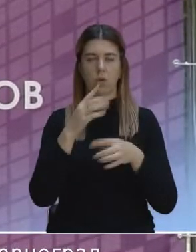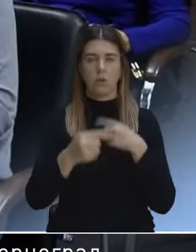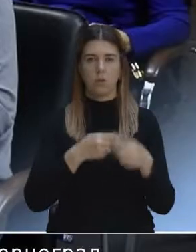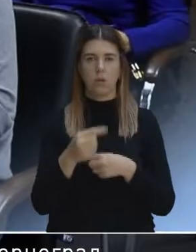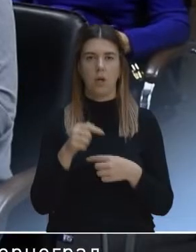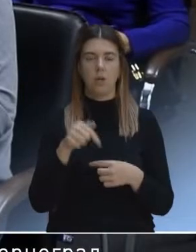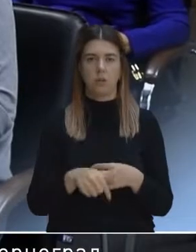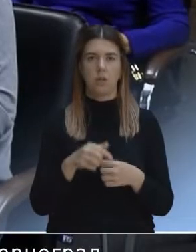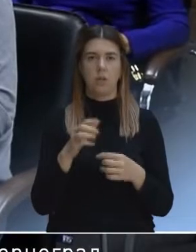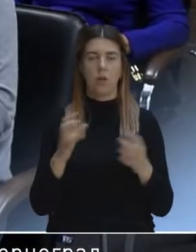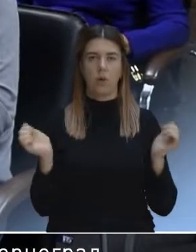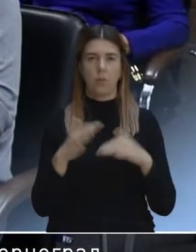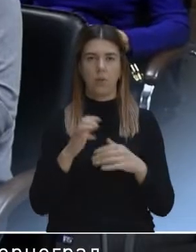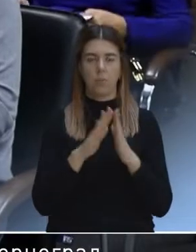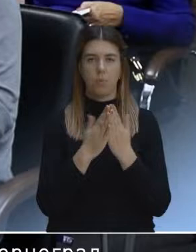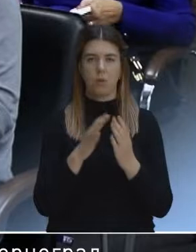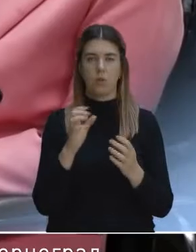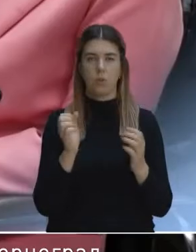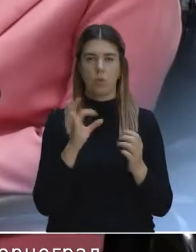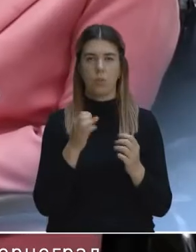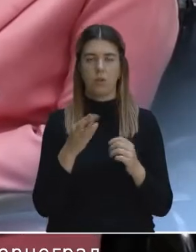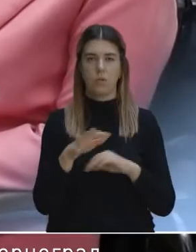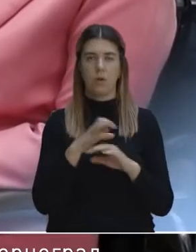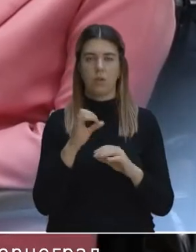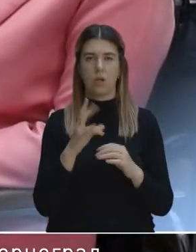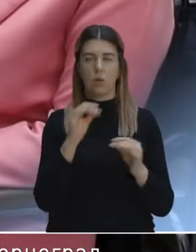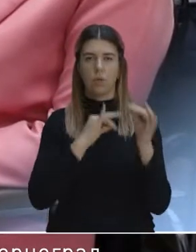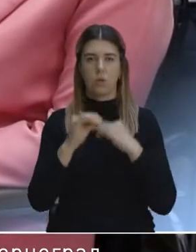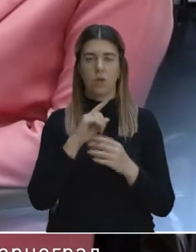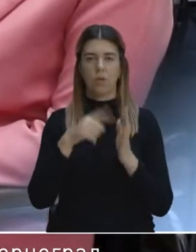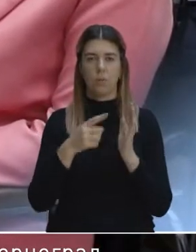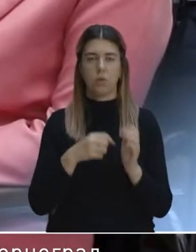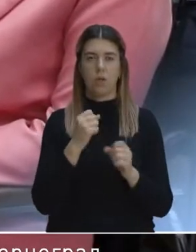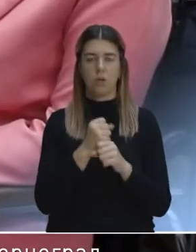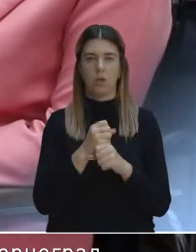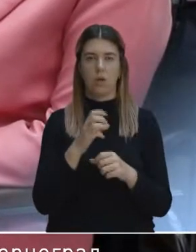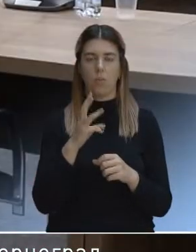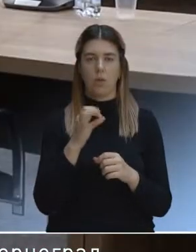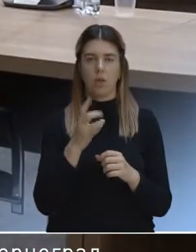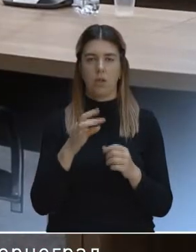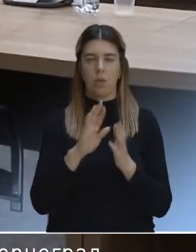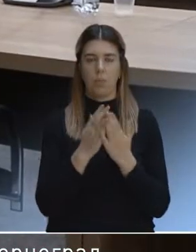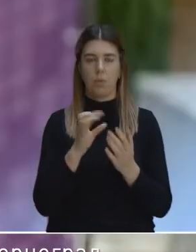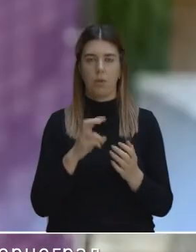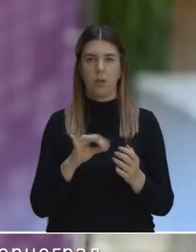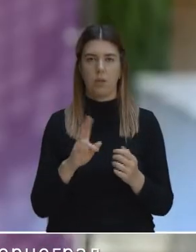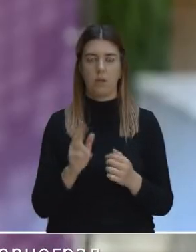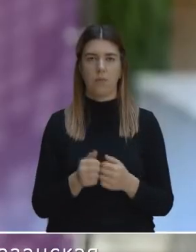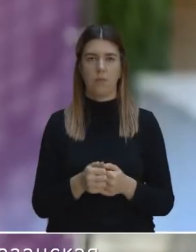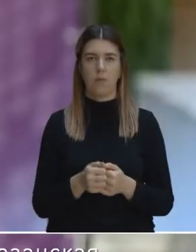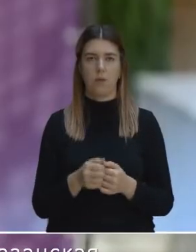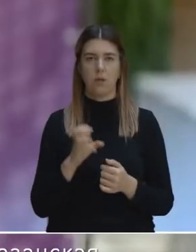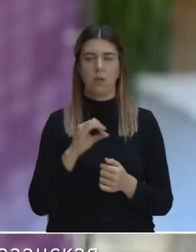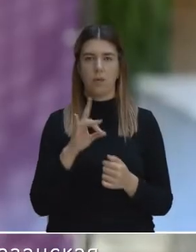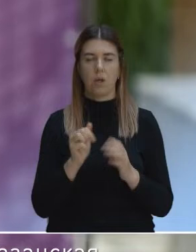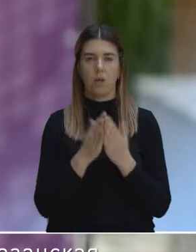наследие». Здесь объединилось библиотечное сообщество страны. Обсудили в том числе вопросы создания модельных библиотек.